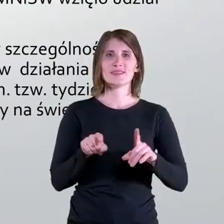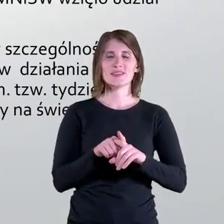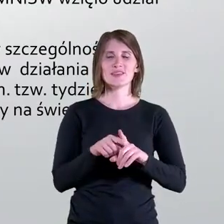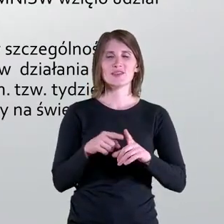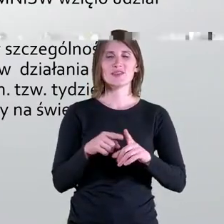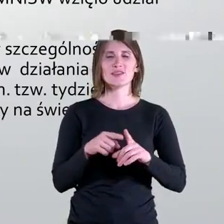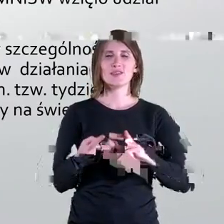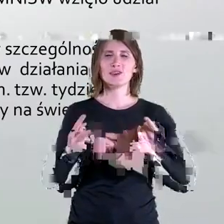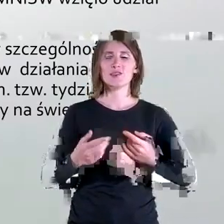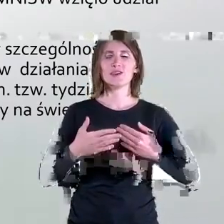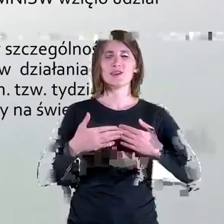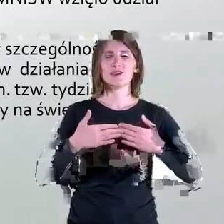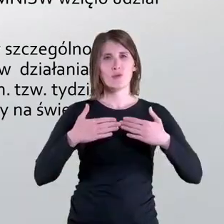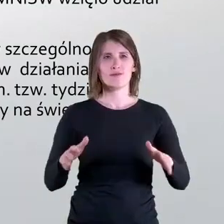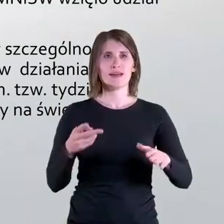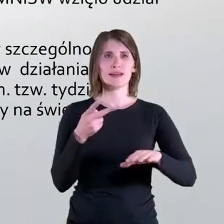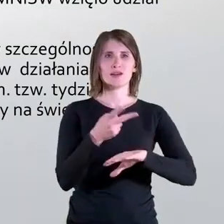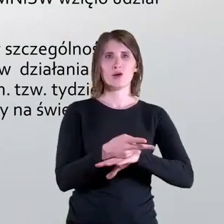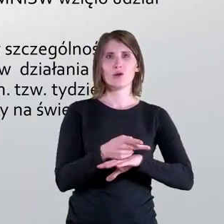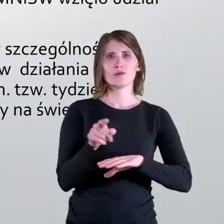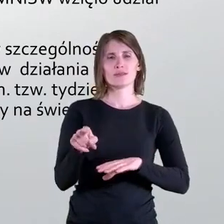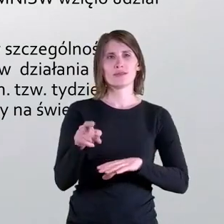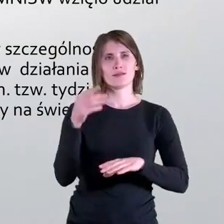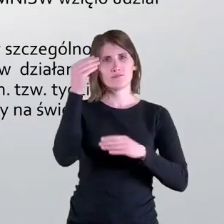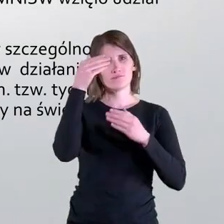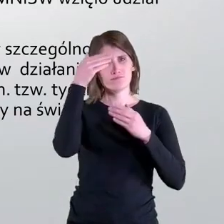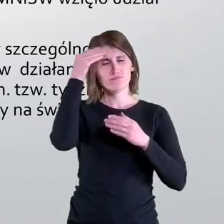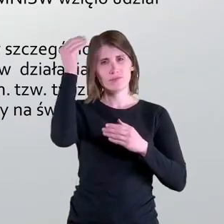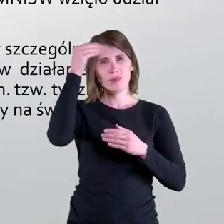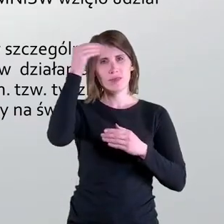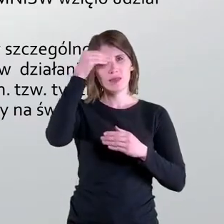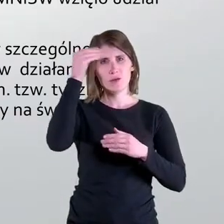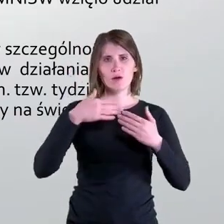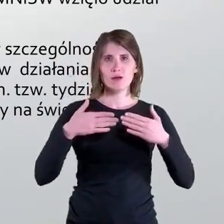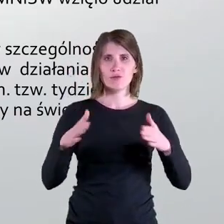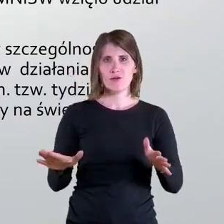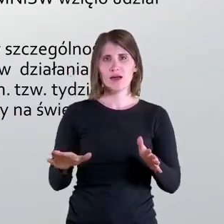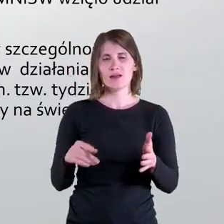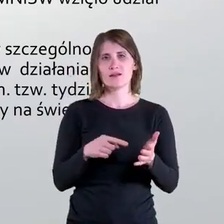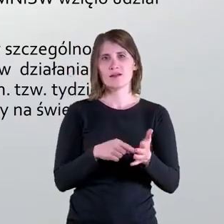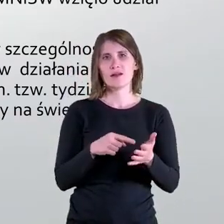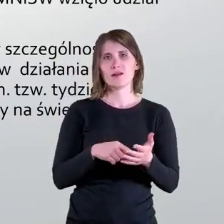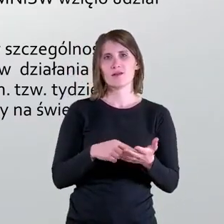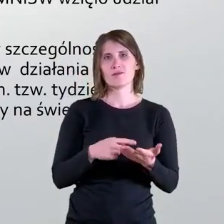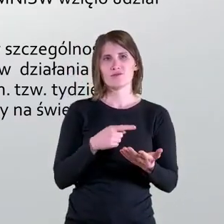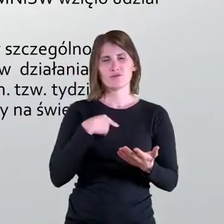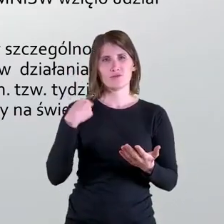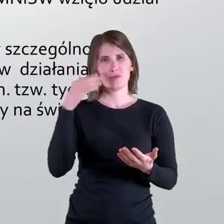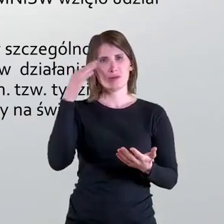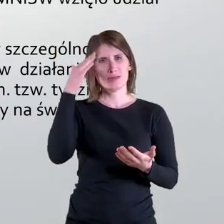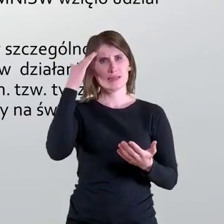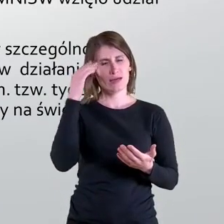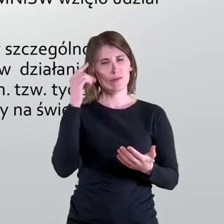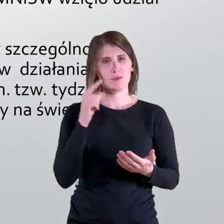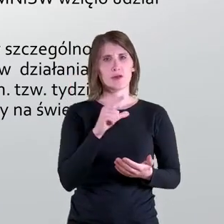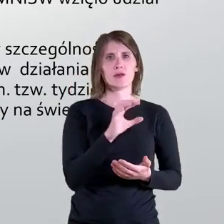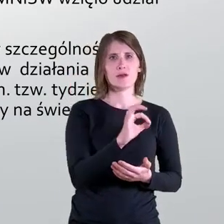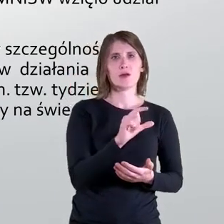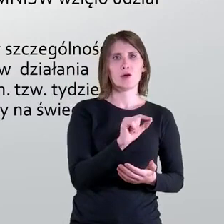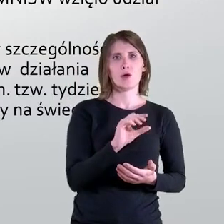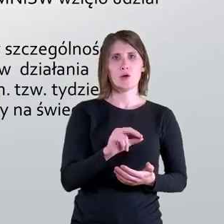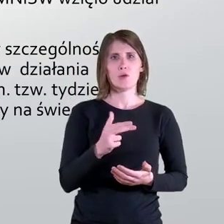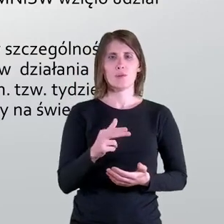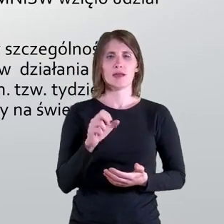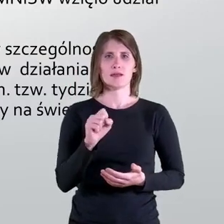tutaj otwarty dostęp otwartą naukę w ramach już znanego nam wszystkim open-access week